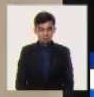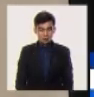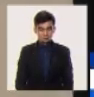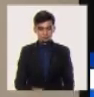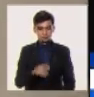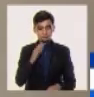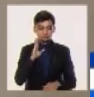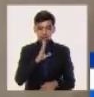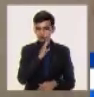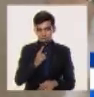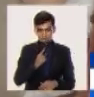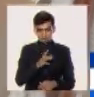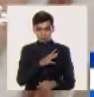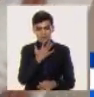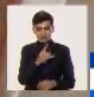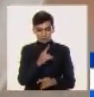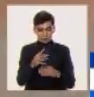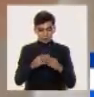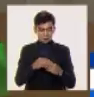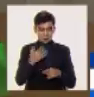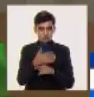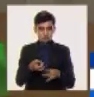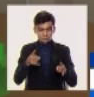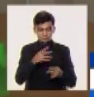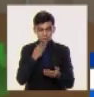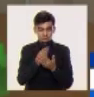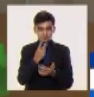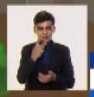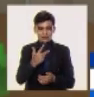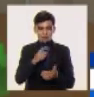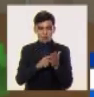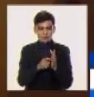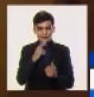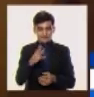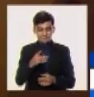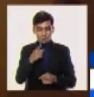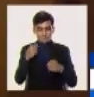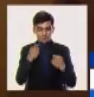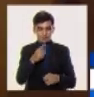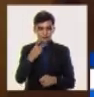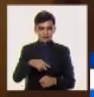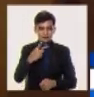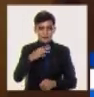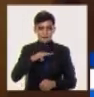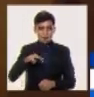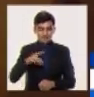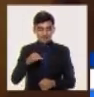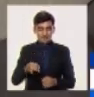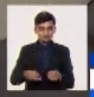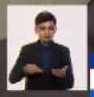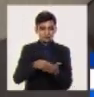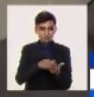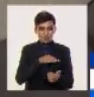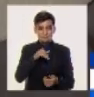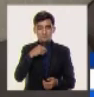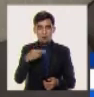Вдова Гульмира Карибаева с 5 детьми осталась на улице. Свою трехкомнатную квартиру она продала за 22 миллиона тенге и вложила деньги